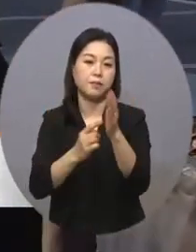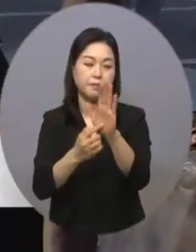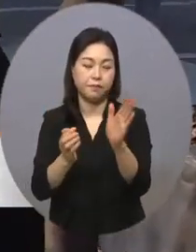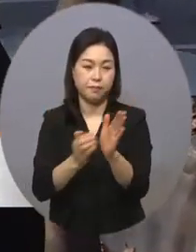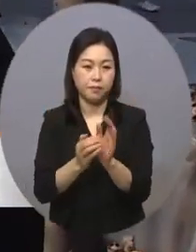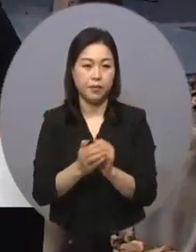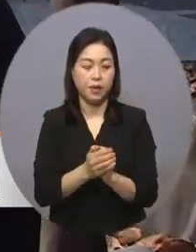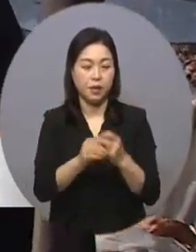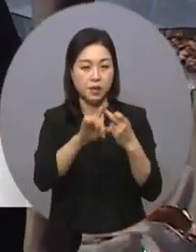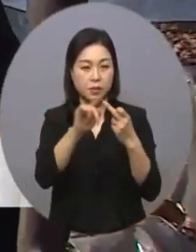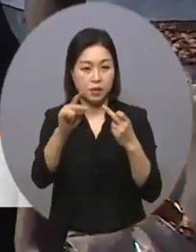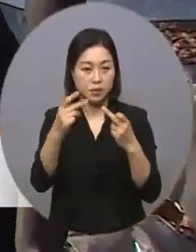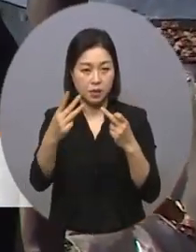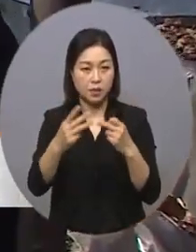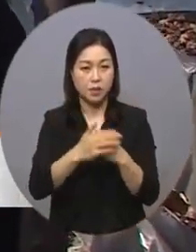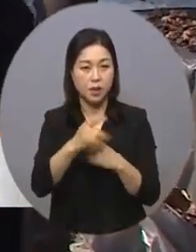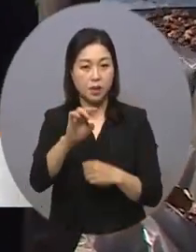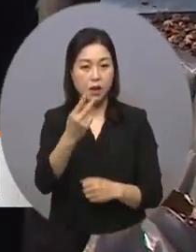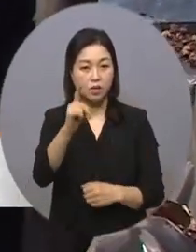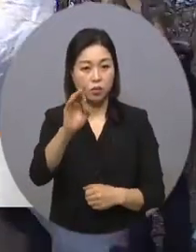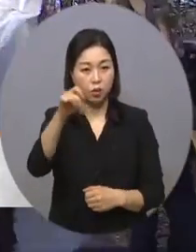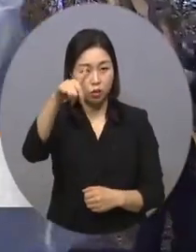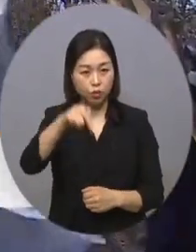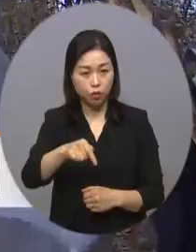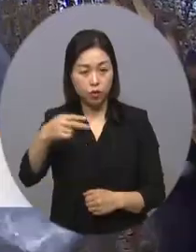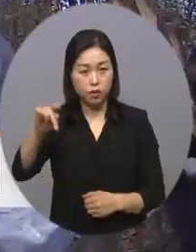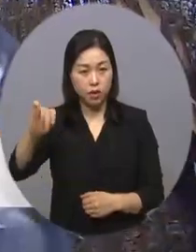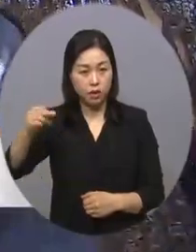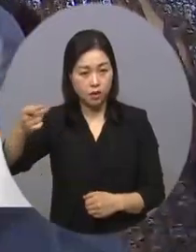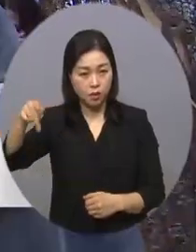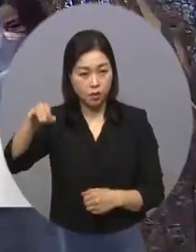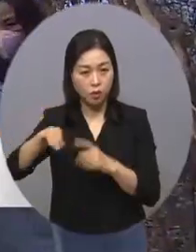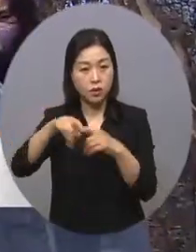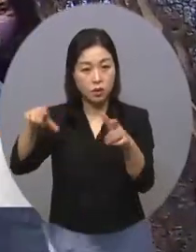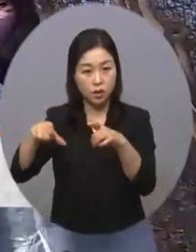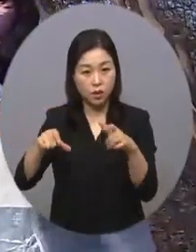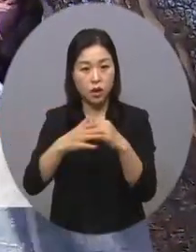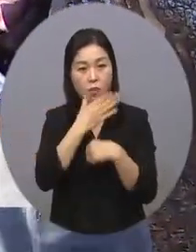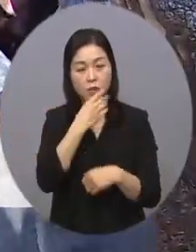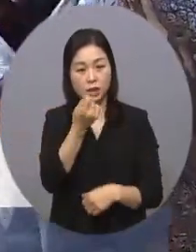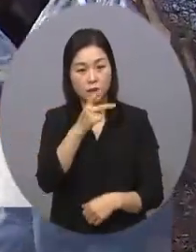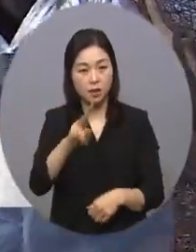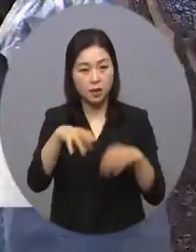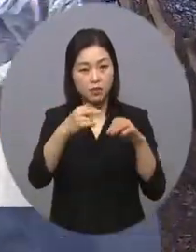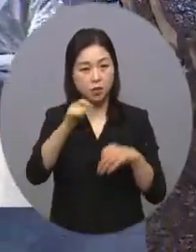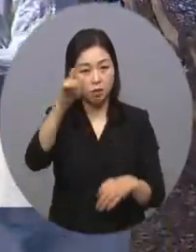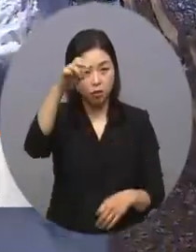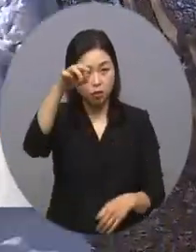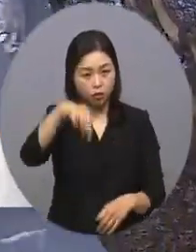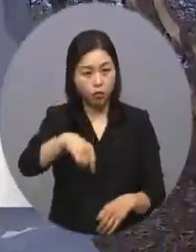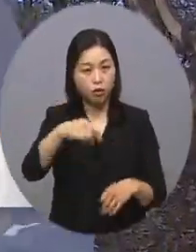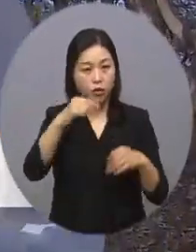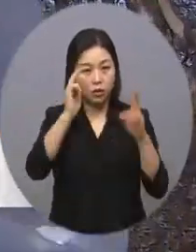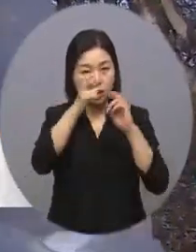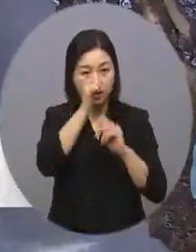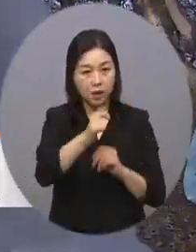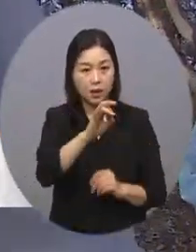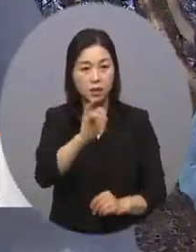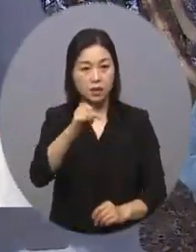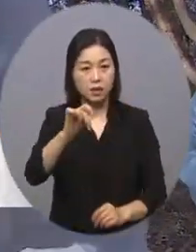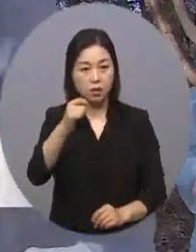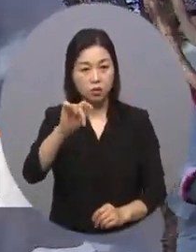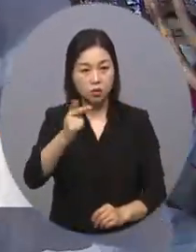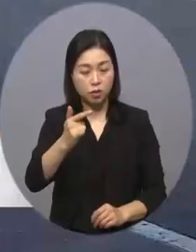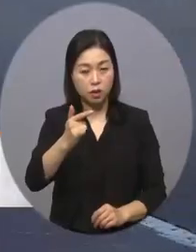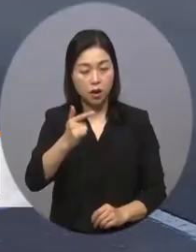지난 23일 강동구 소재지 상일동 부근에서 복지TV 김선우 사장과 이정훈 강동구청장, 좋은